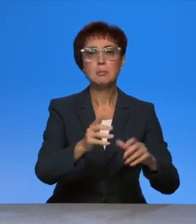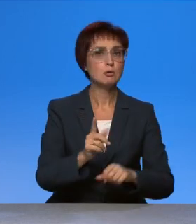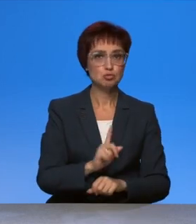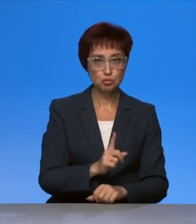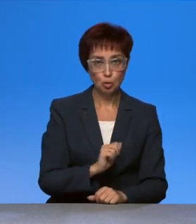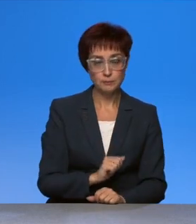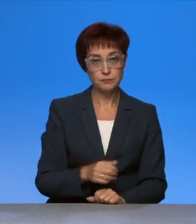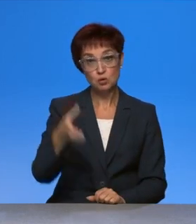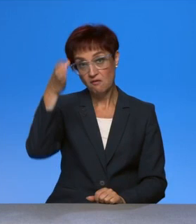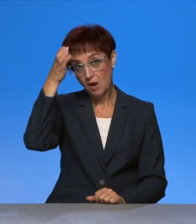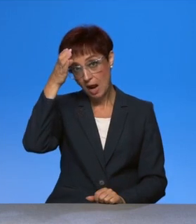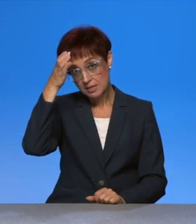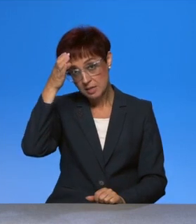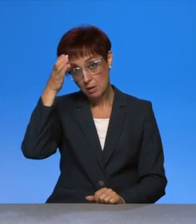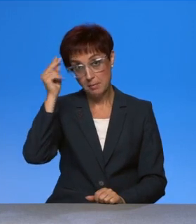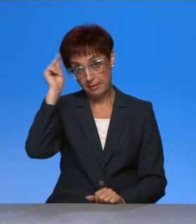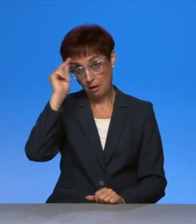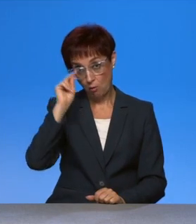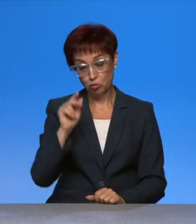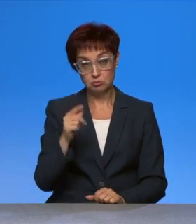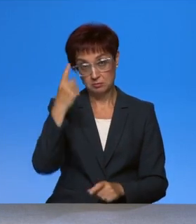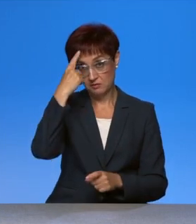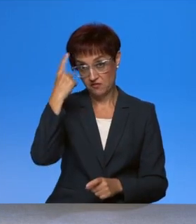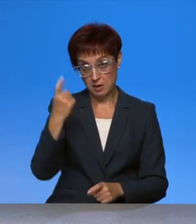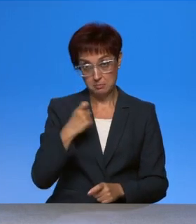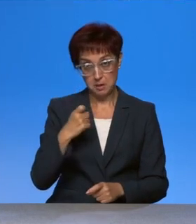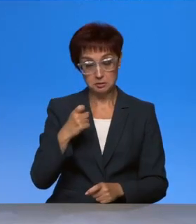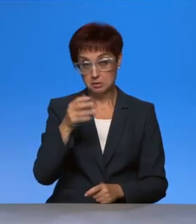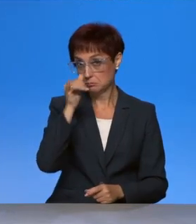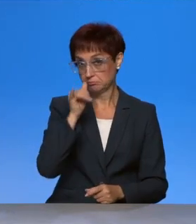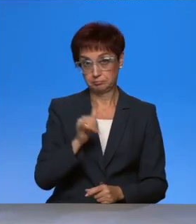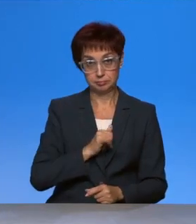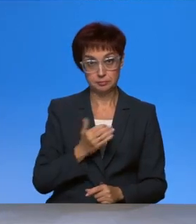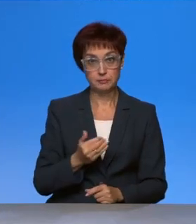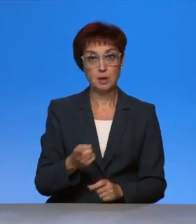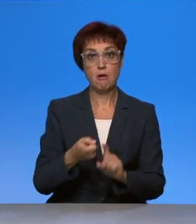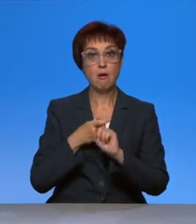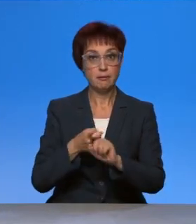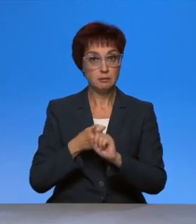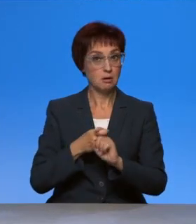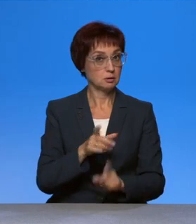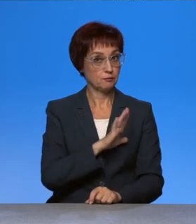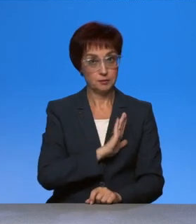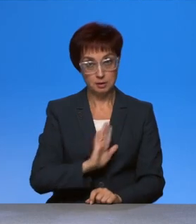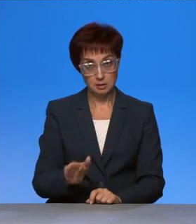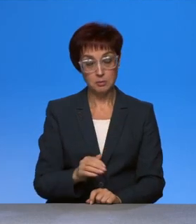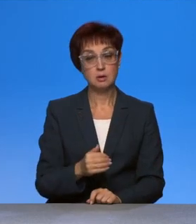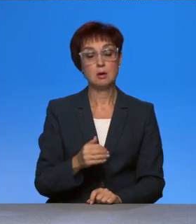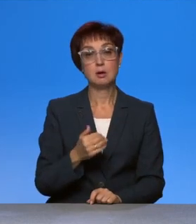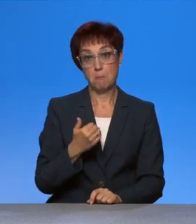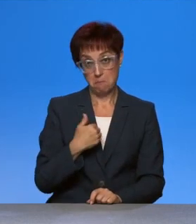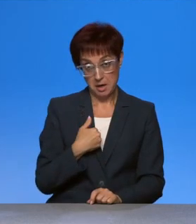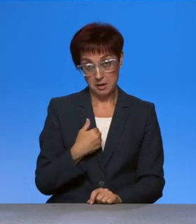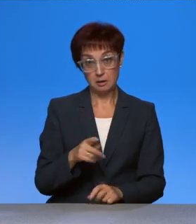там бывали, не дали мне никакой информации, и не было никаких контактов. Поэтому мы отправлялись туда фактически, как Миклуха Маклай,